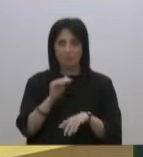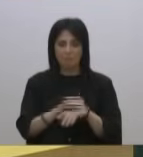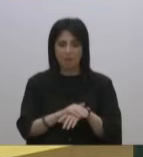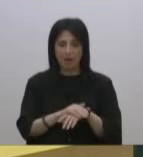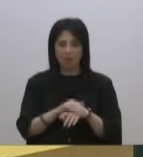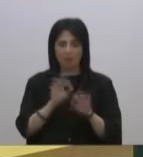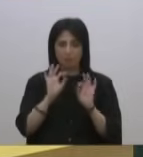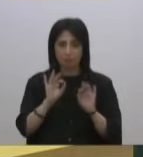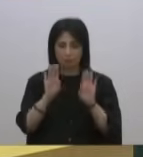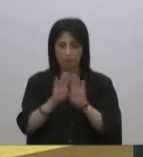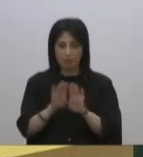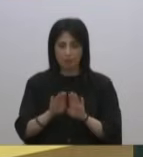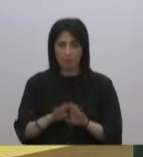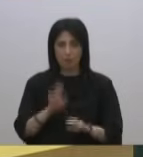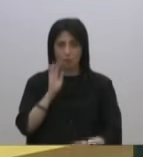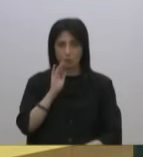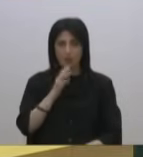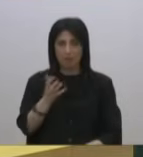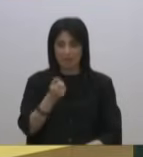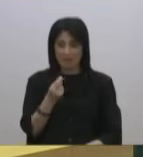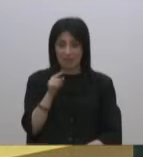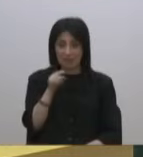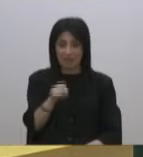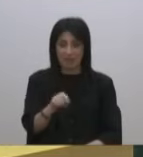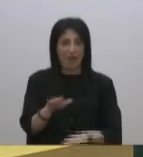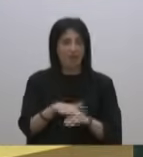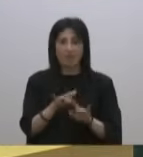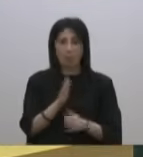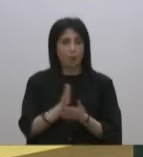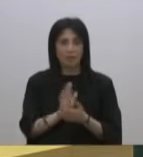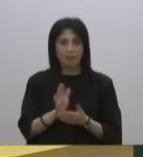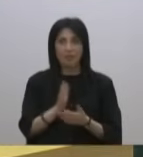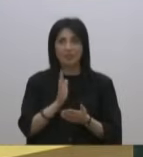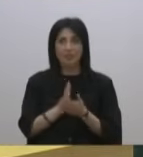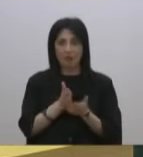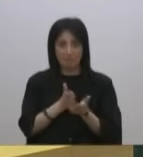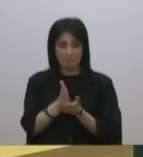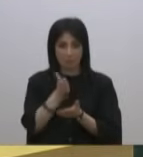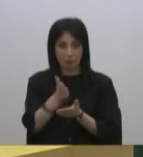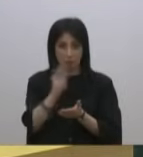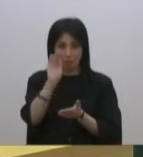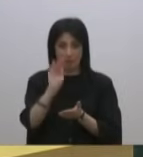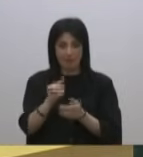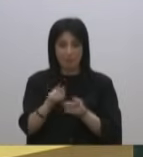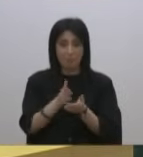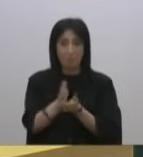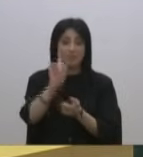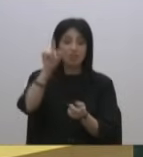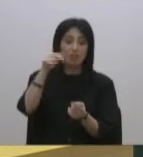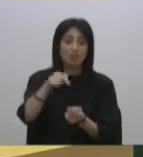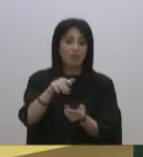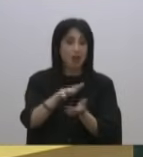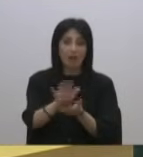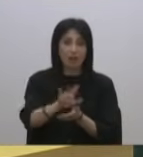ფაქტების კონსტატაცია. როდესაც იღებ თანხას, ეს არ არის ქველმოქმედება და არის მიზნობრიობა გაწერილი, ამ მიზნის შესაბამისად თუ